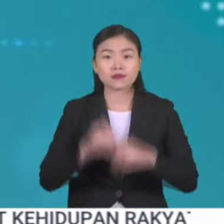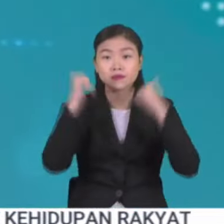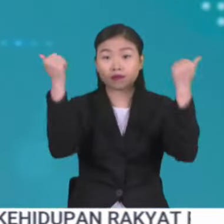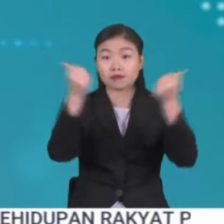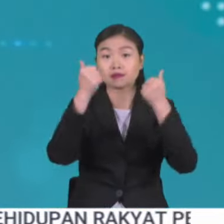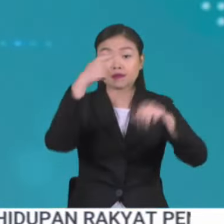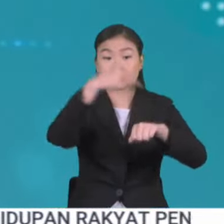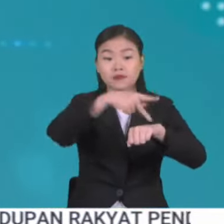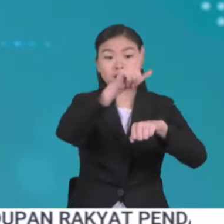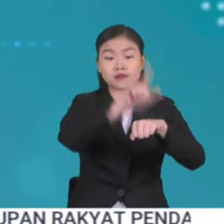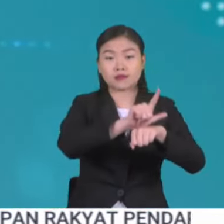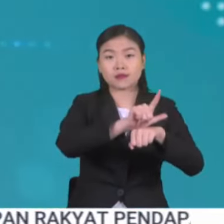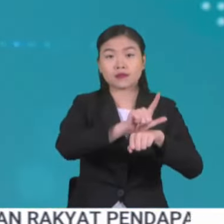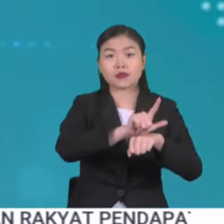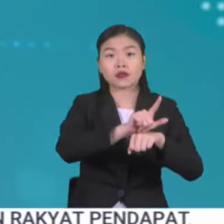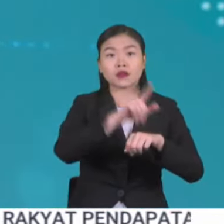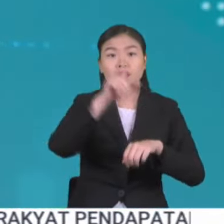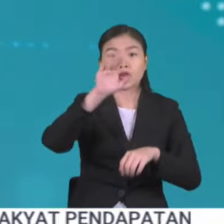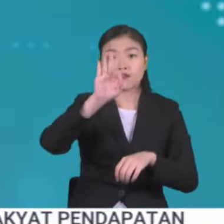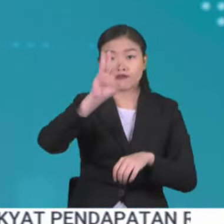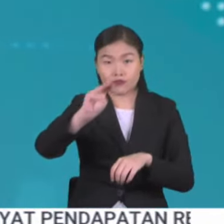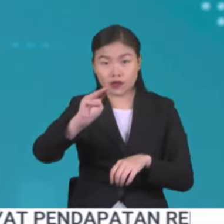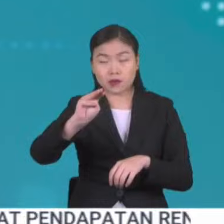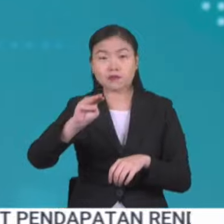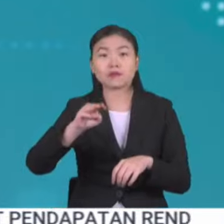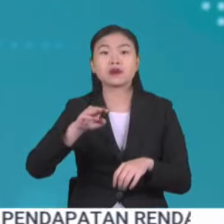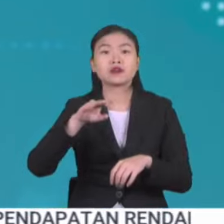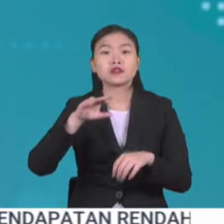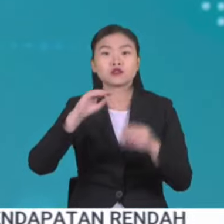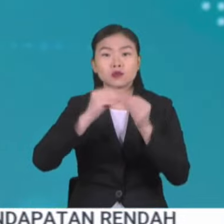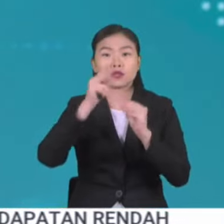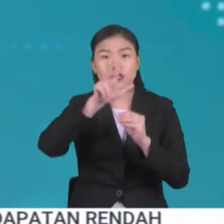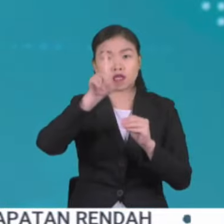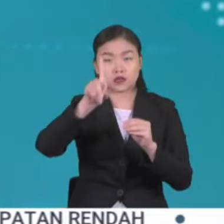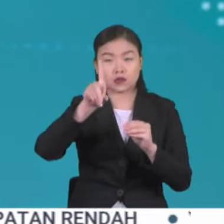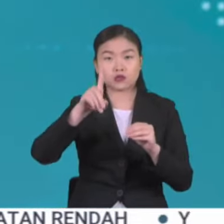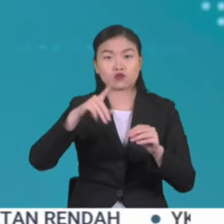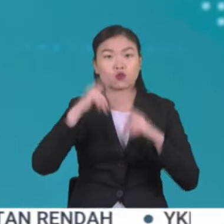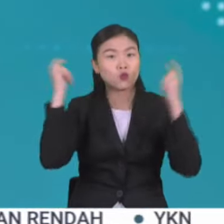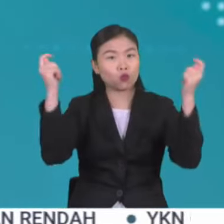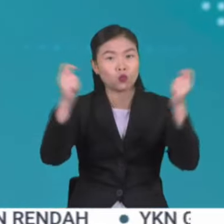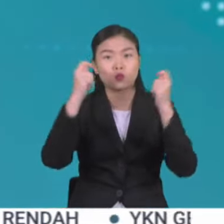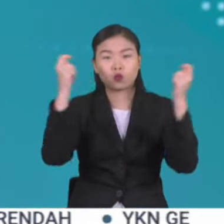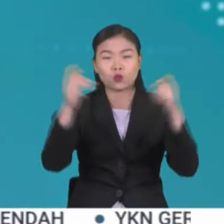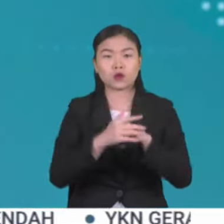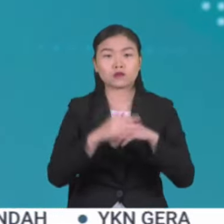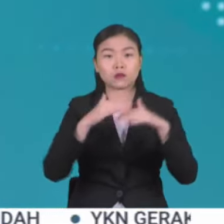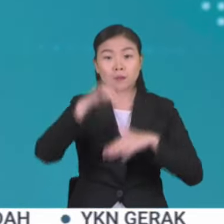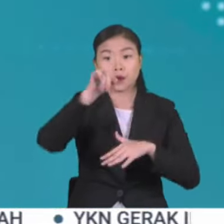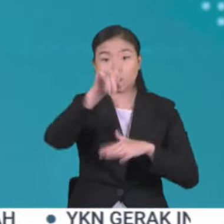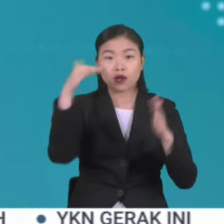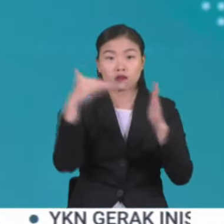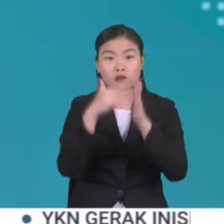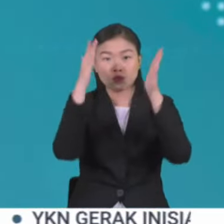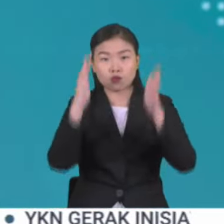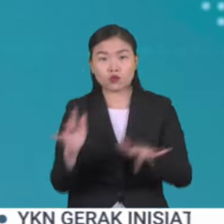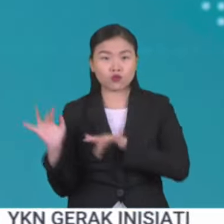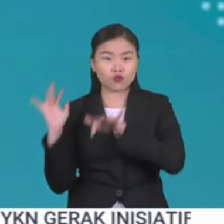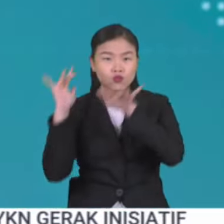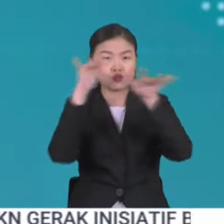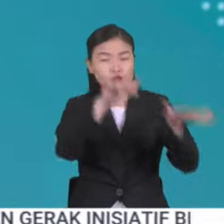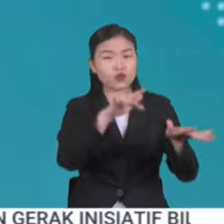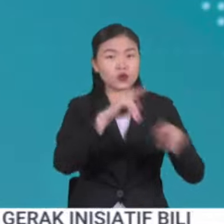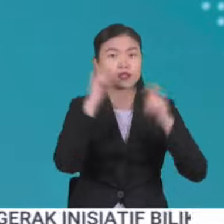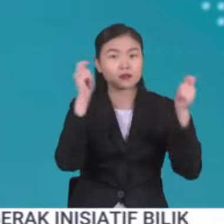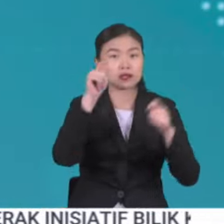Ulang tahun Langkawi FM ke-31 berlangsung meriah meskipun disambut sederhana. Lebih 1,000 pengunjung memeriahkan sambutan di Art Box